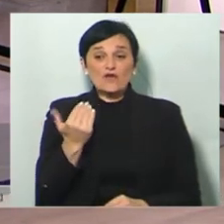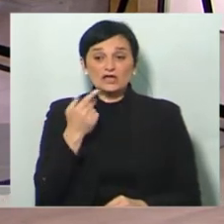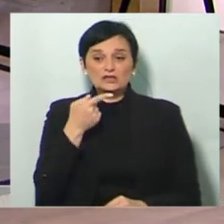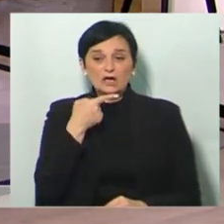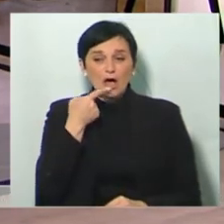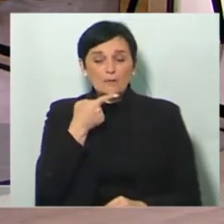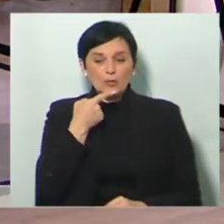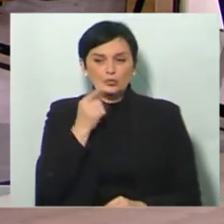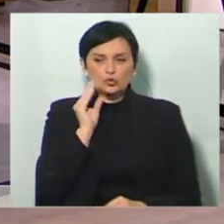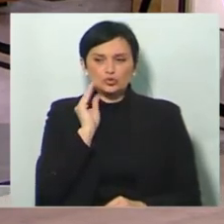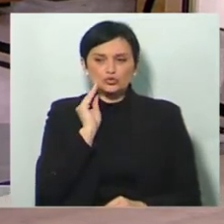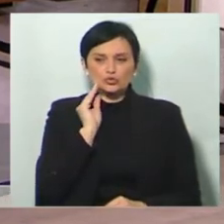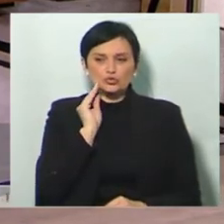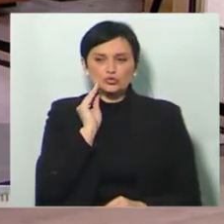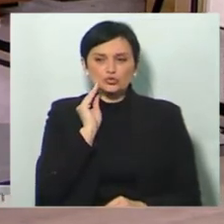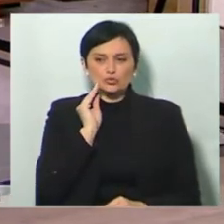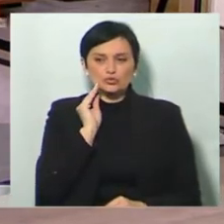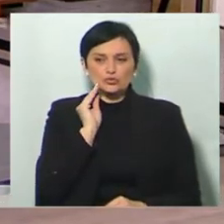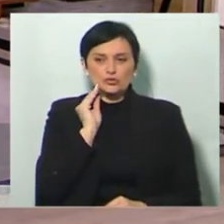რომ